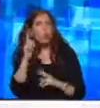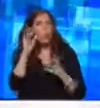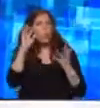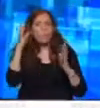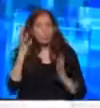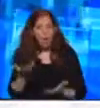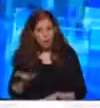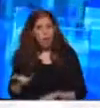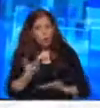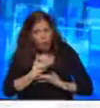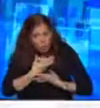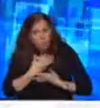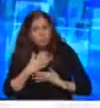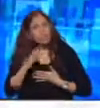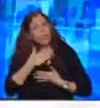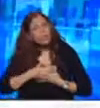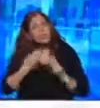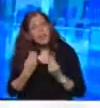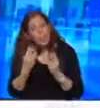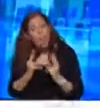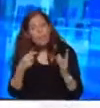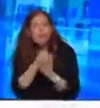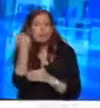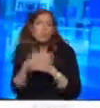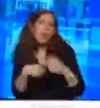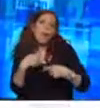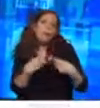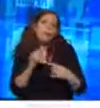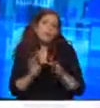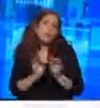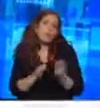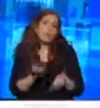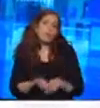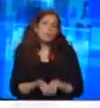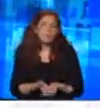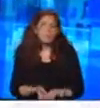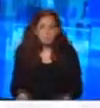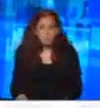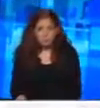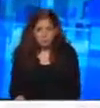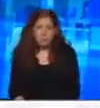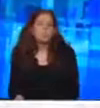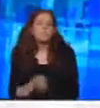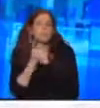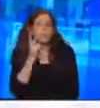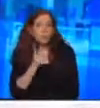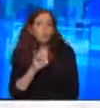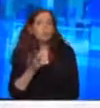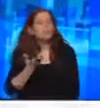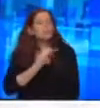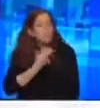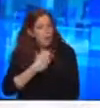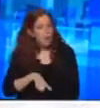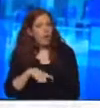אנחנו מקבלים את הדין, אבל רוצים עיכוב ביצוע עד שיסתיימו ההליכים המשפטיים. כן. ביטל, מקובלים עליי ומיימנים עליי דבריו של